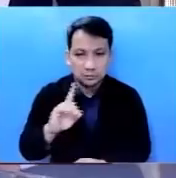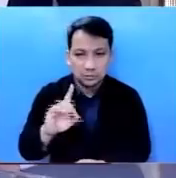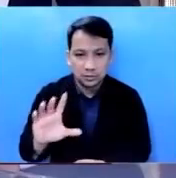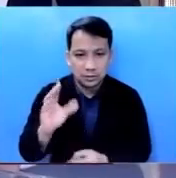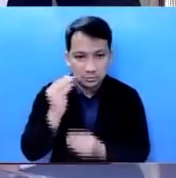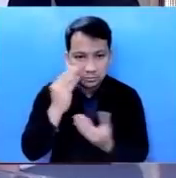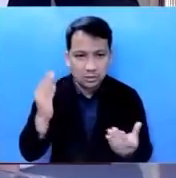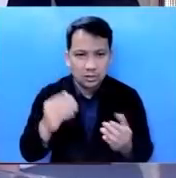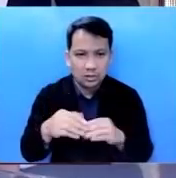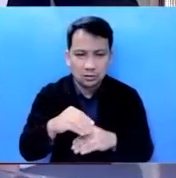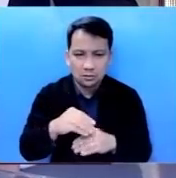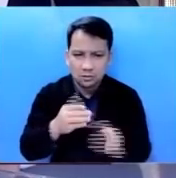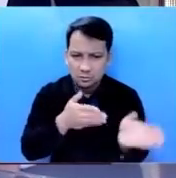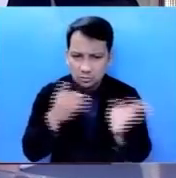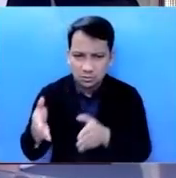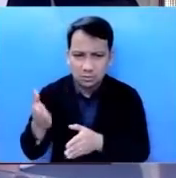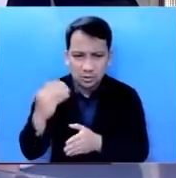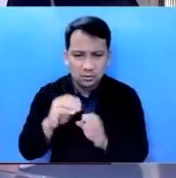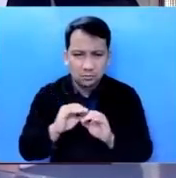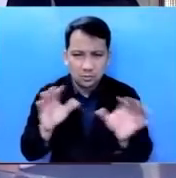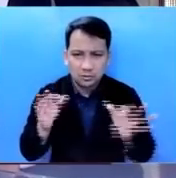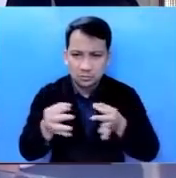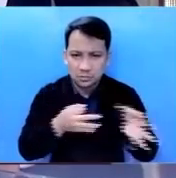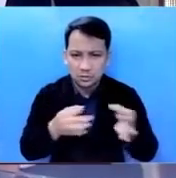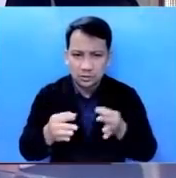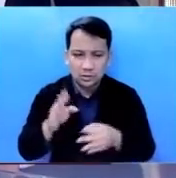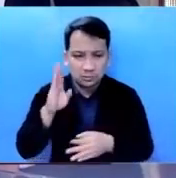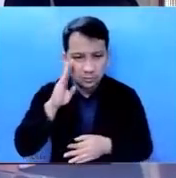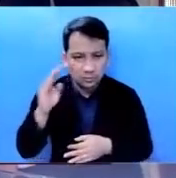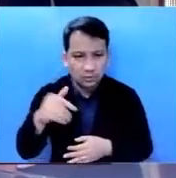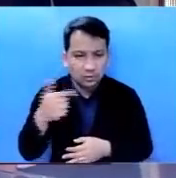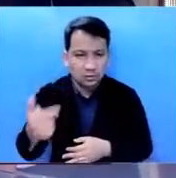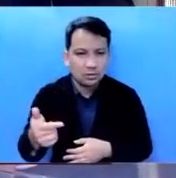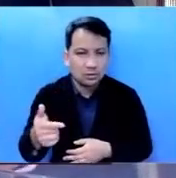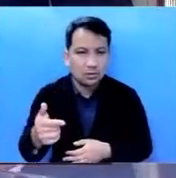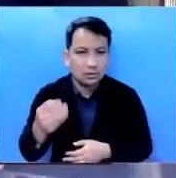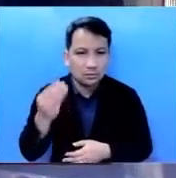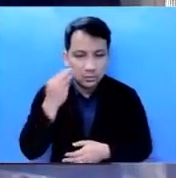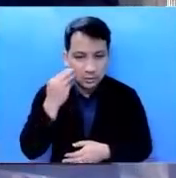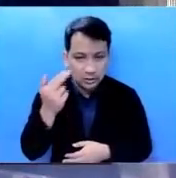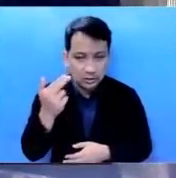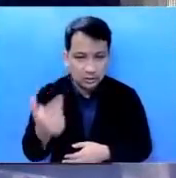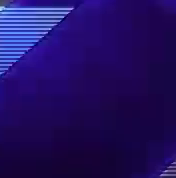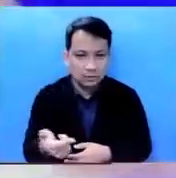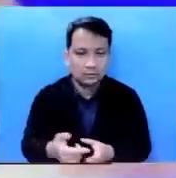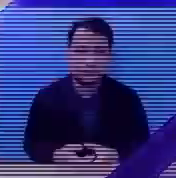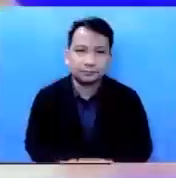Kumami rin ang Pangulo sa dati niyang paglalarawan kay BBM. Nasa frontline balitang yan si Maricel Halili.